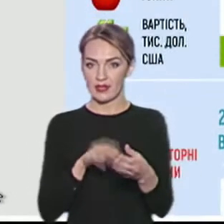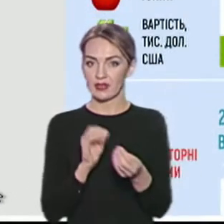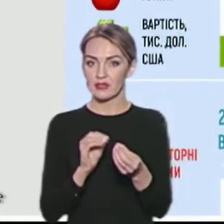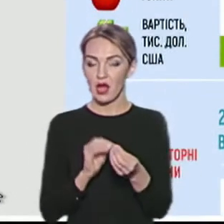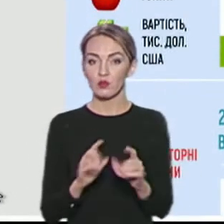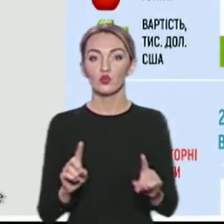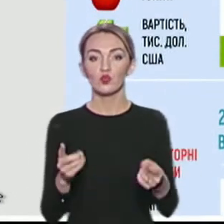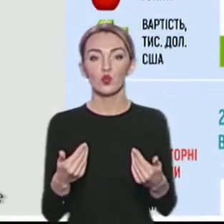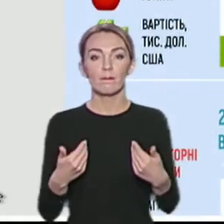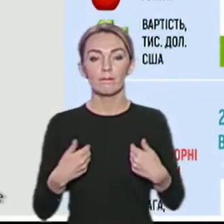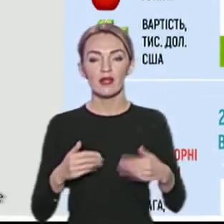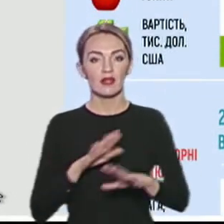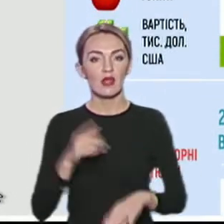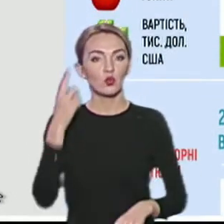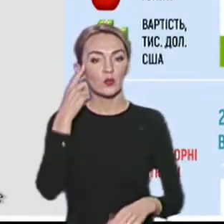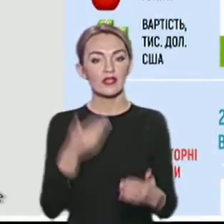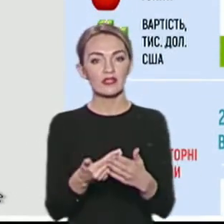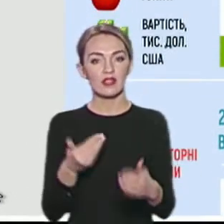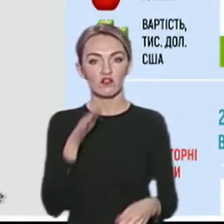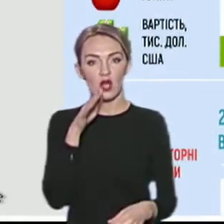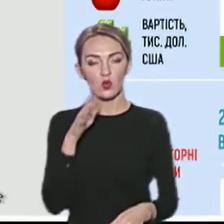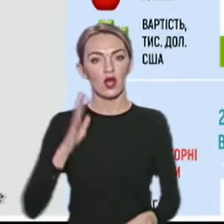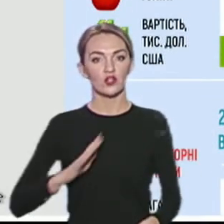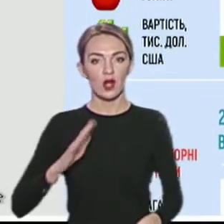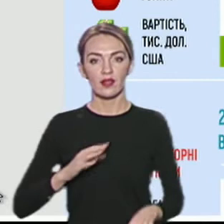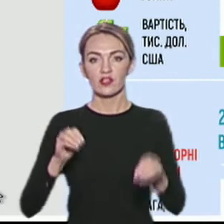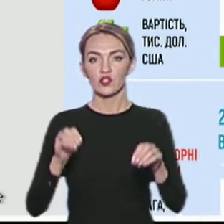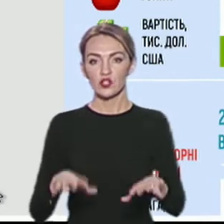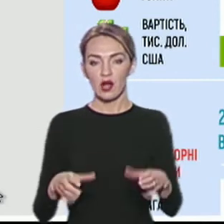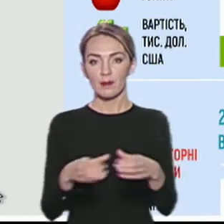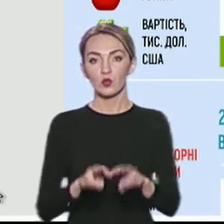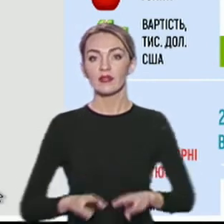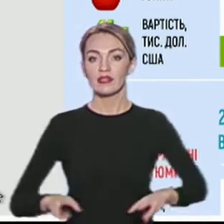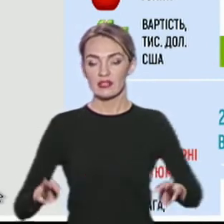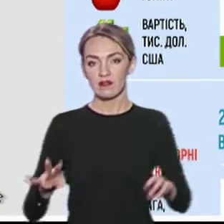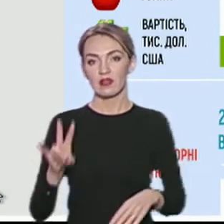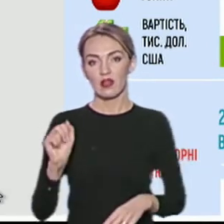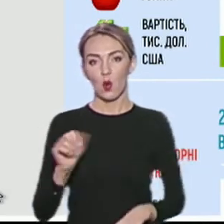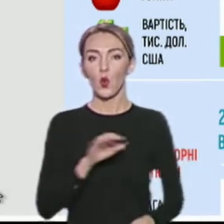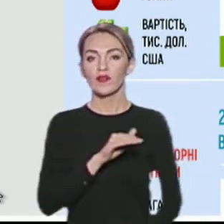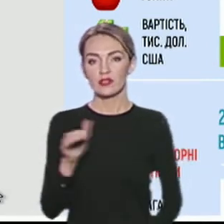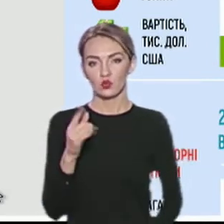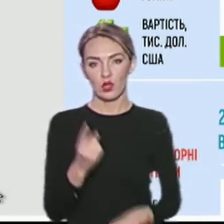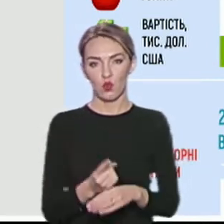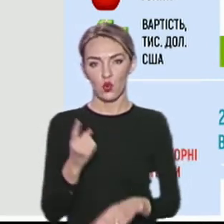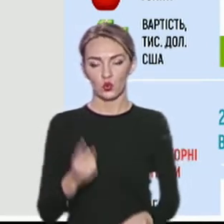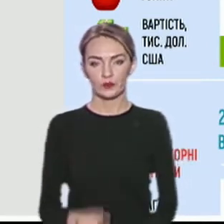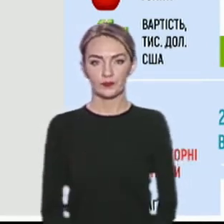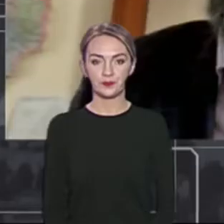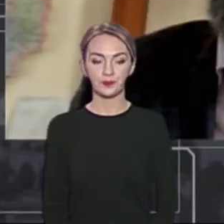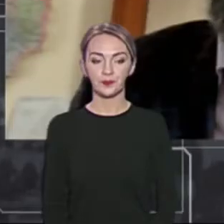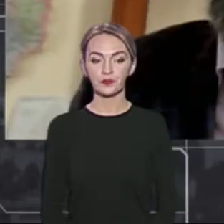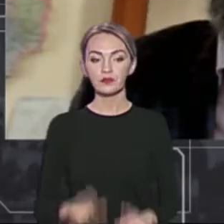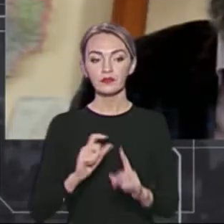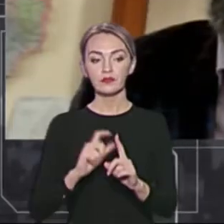Чому ми не подумали завчасно, а чекали рішення Кабінету міністрів на офіційну заборону? Ну, по-перше, я